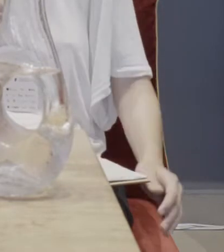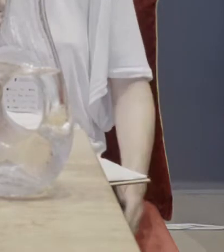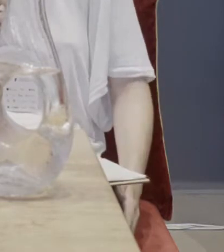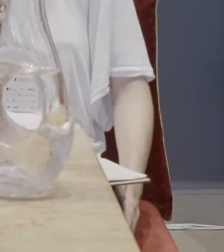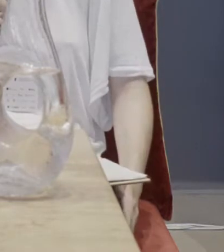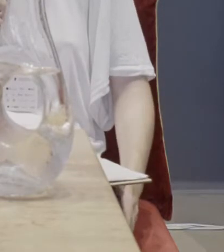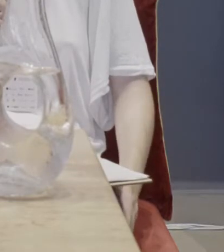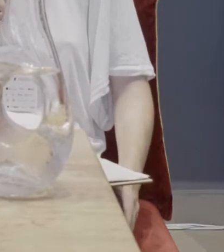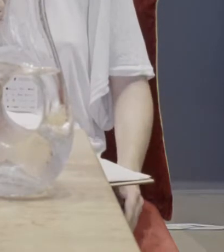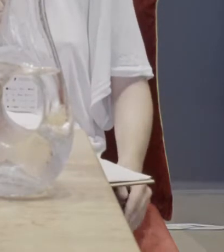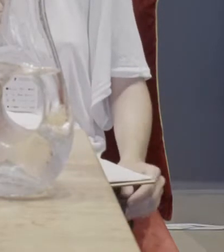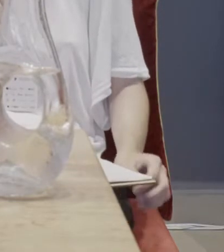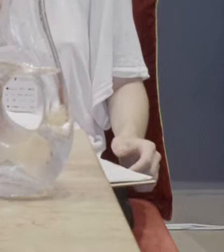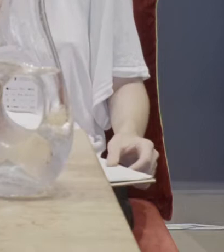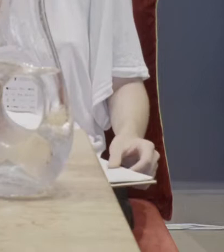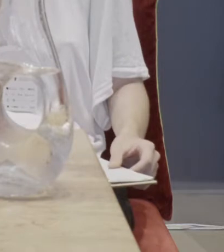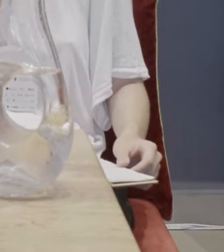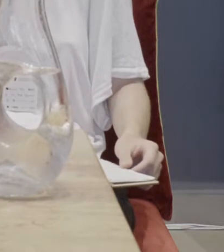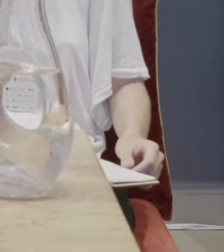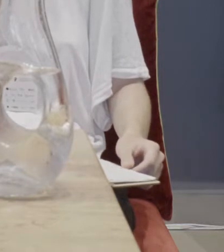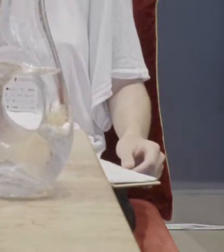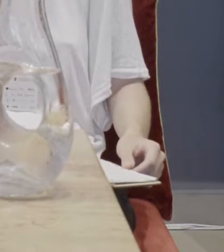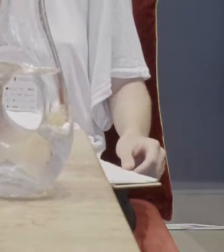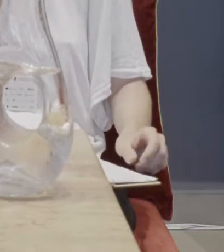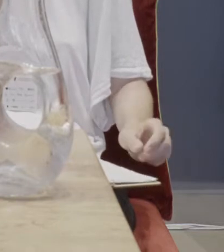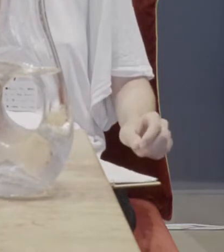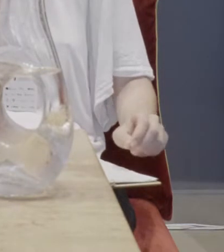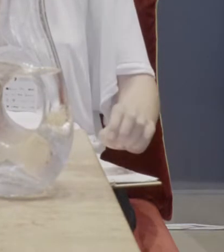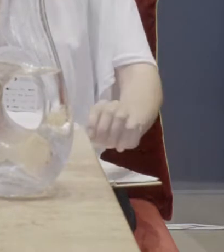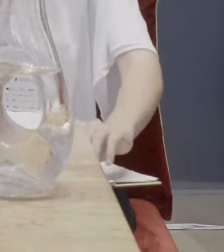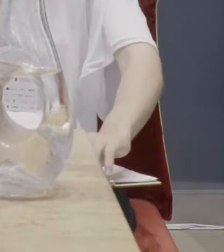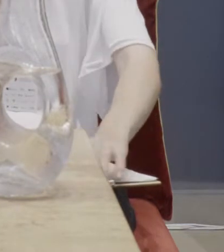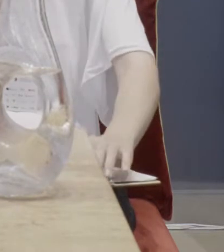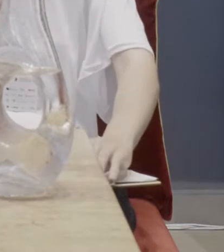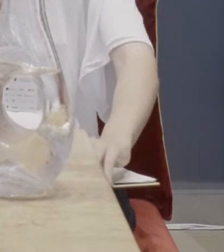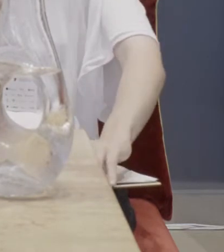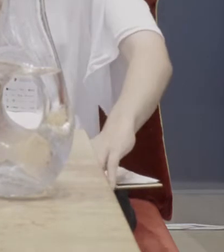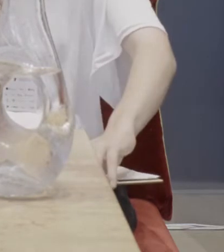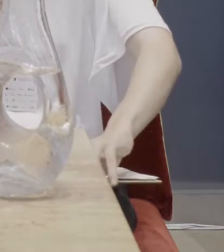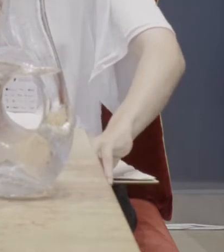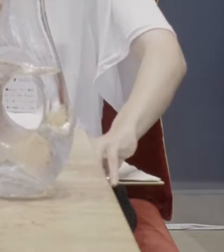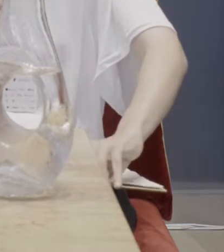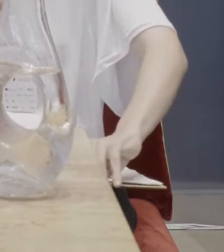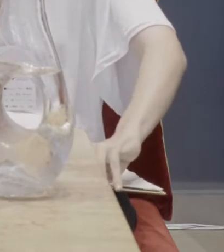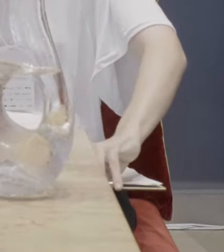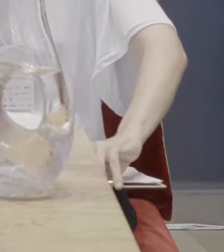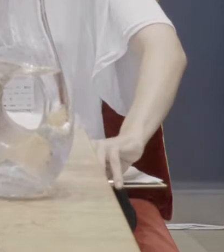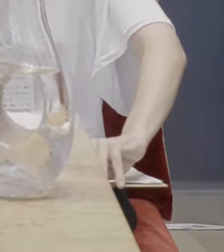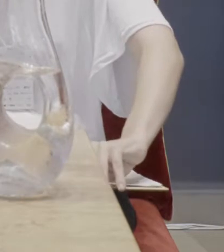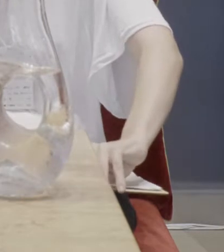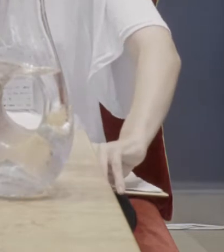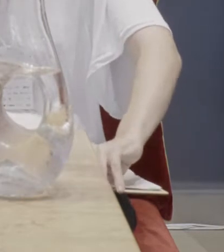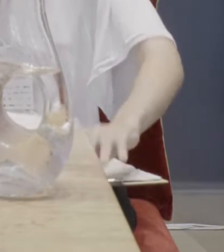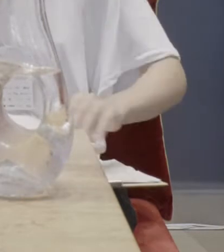I wszystkie publikacje w mediach społecznościowych są dostępne pod hashtagiem literacki Sopot 2022.